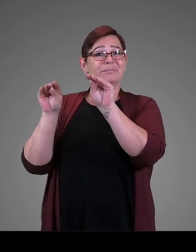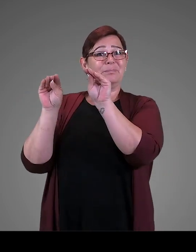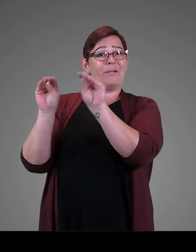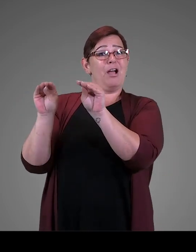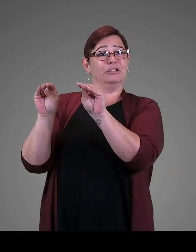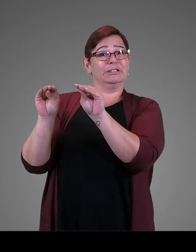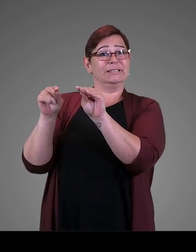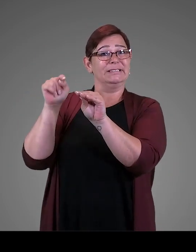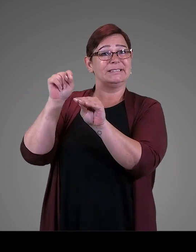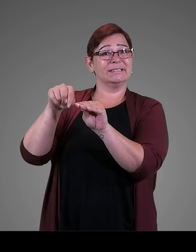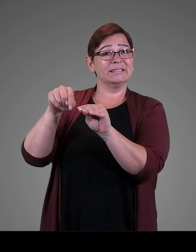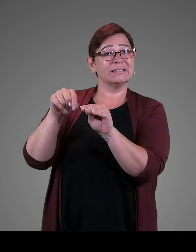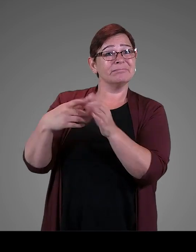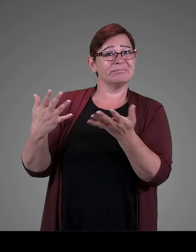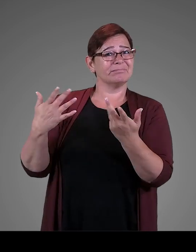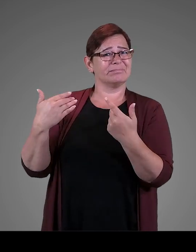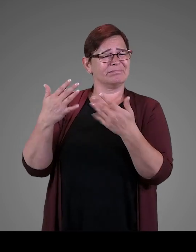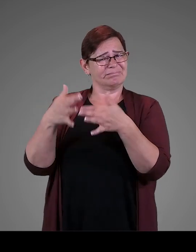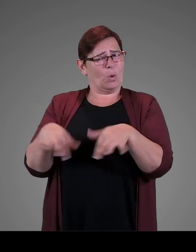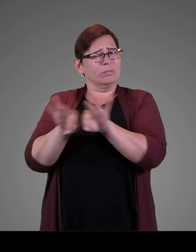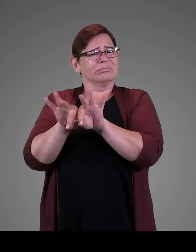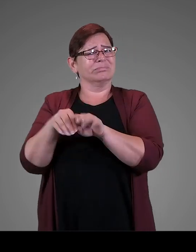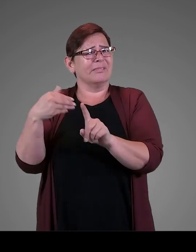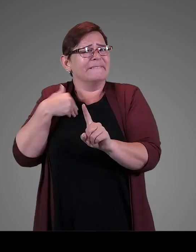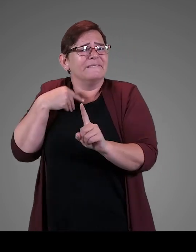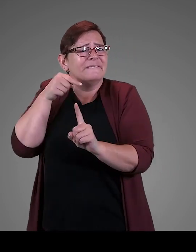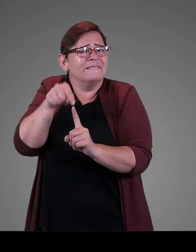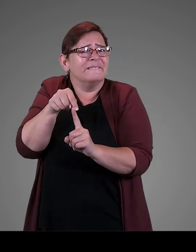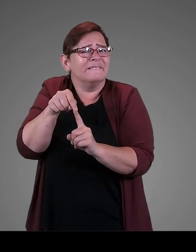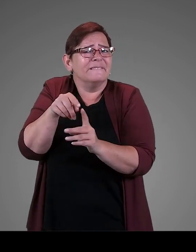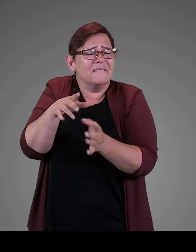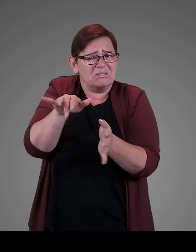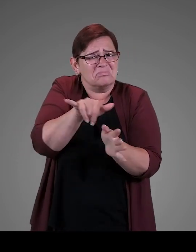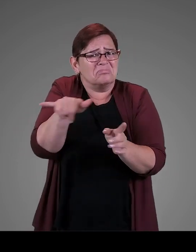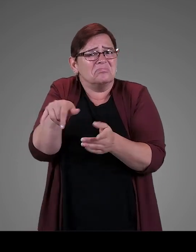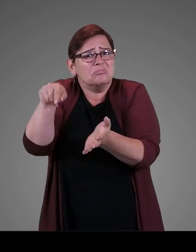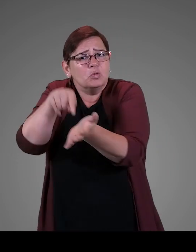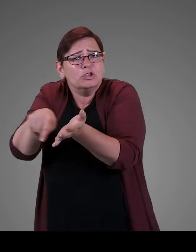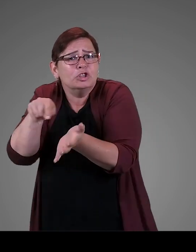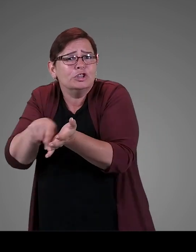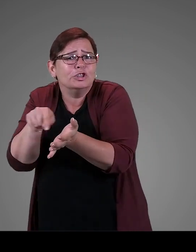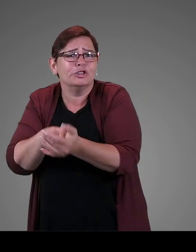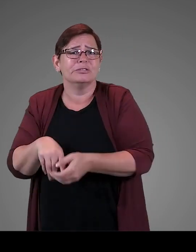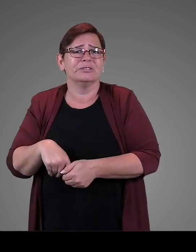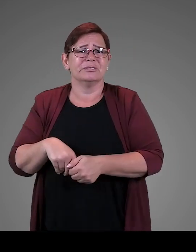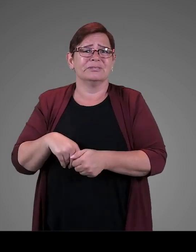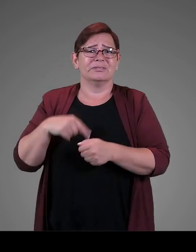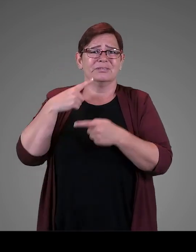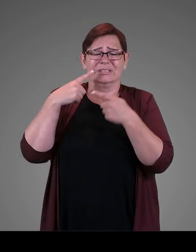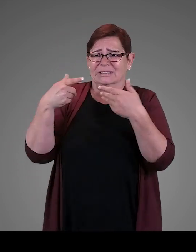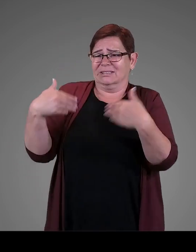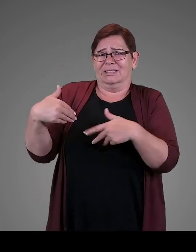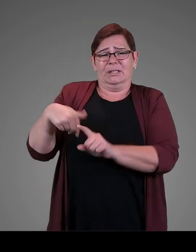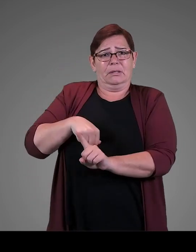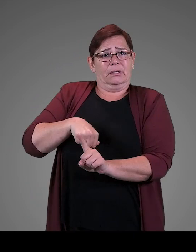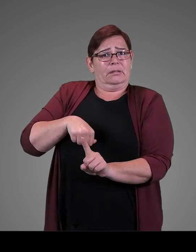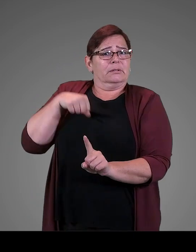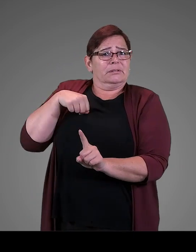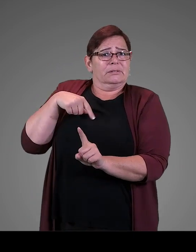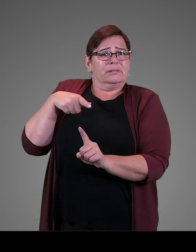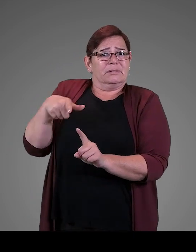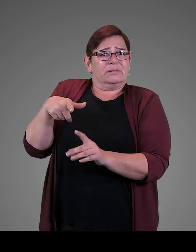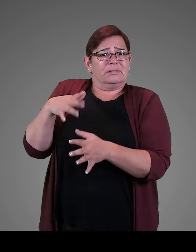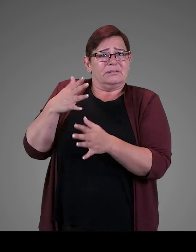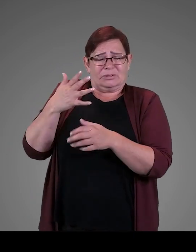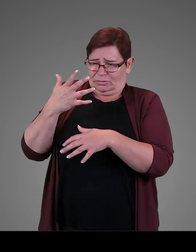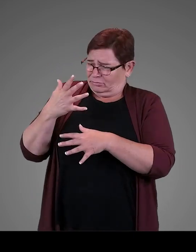que les musées, le milieu de l'art, la pédagogie, maintenant, ça a une certaine importance même dans la recherche. Puis moi, c'est une grande fierté d'avoir